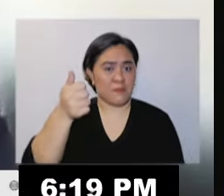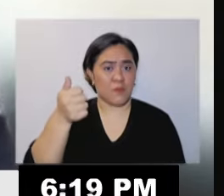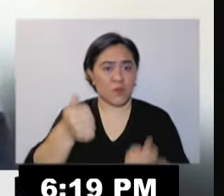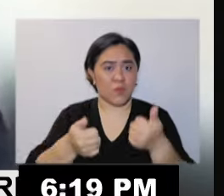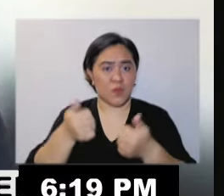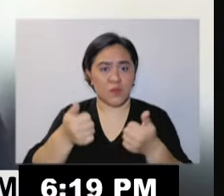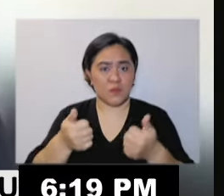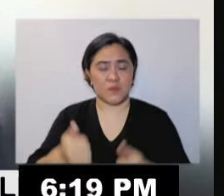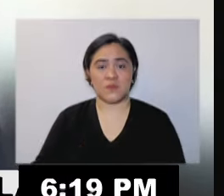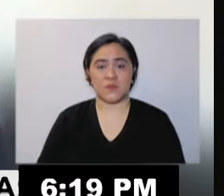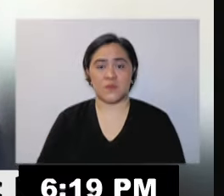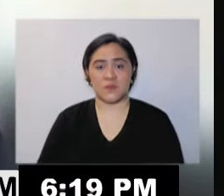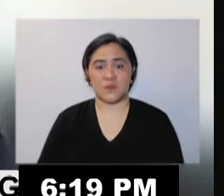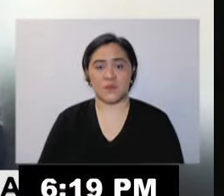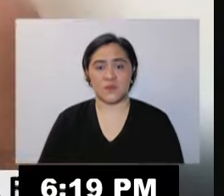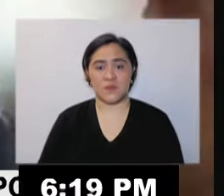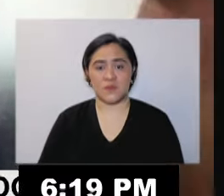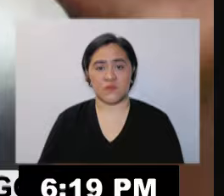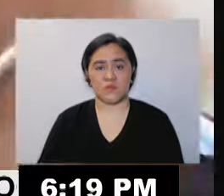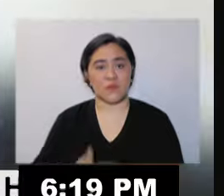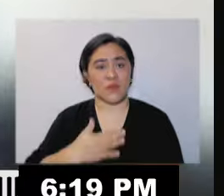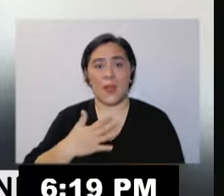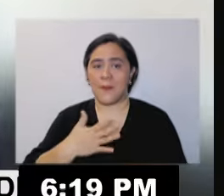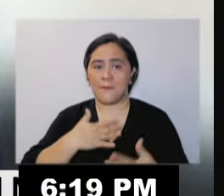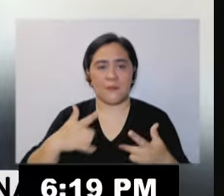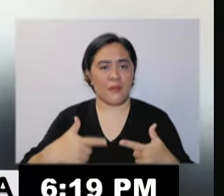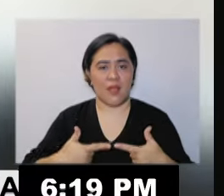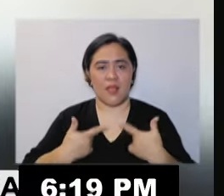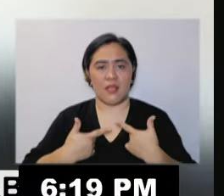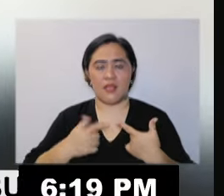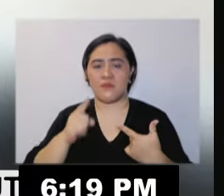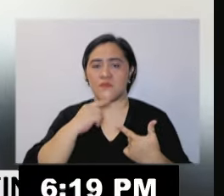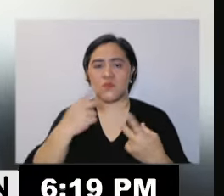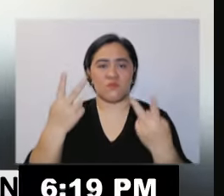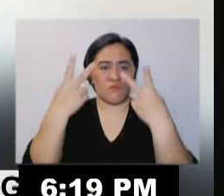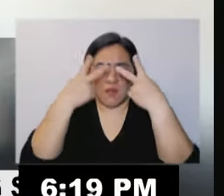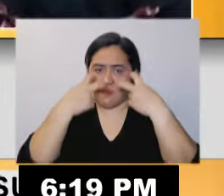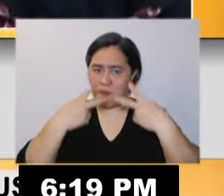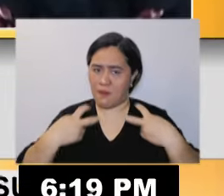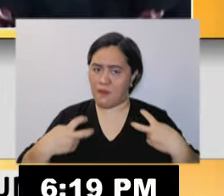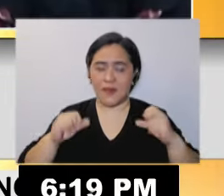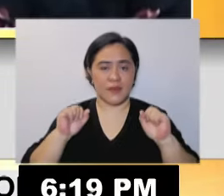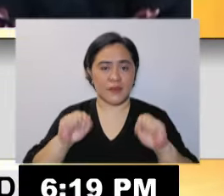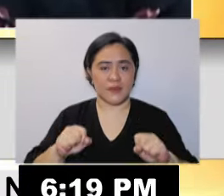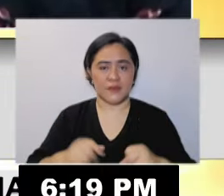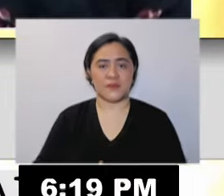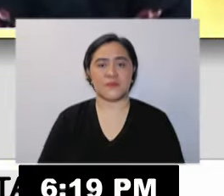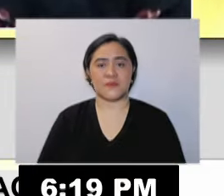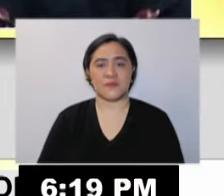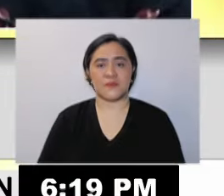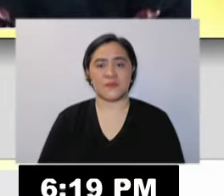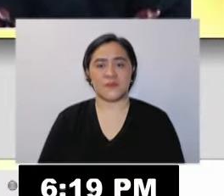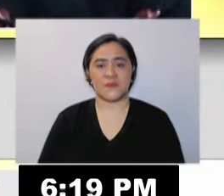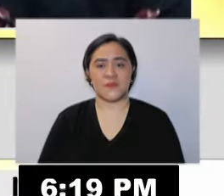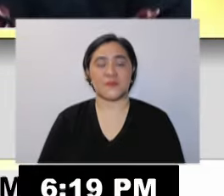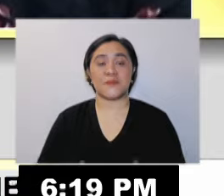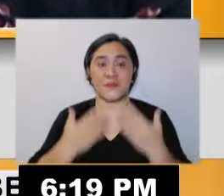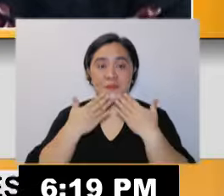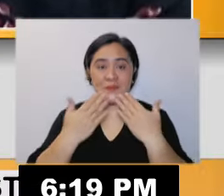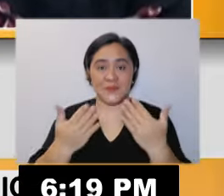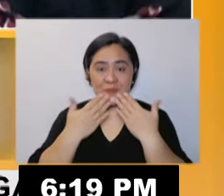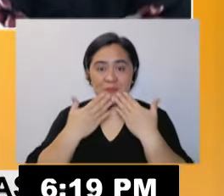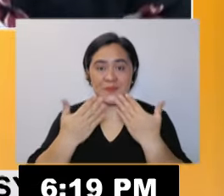inyo life is open you can senator Bato Rosa Sir maraming salamat po sa inyong